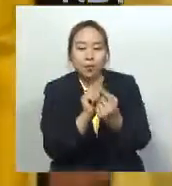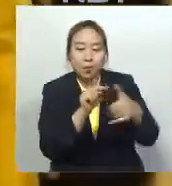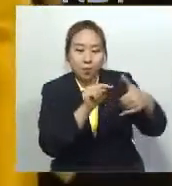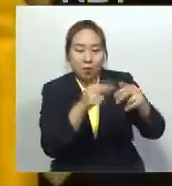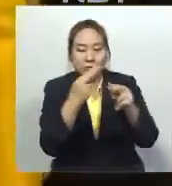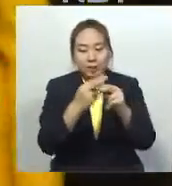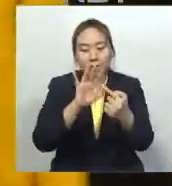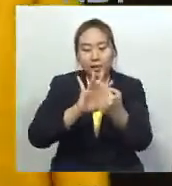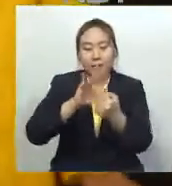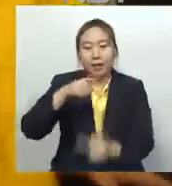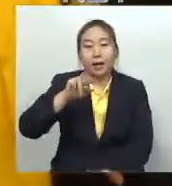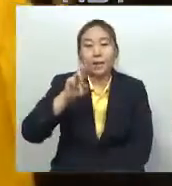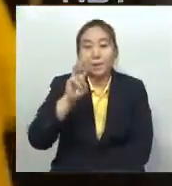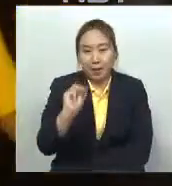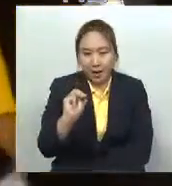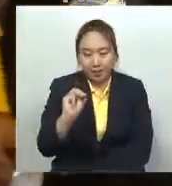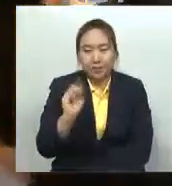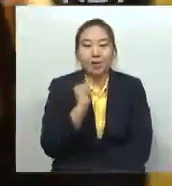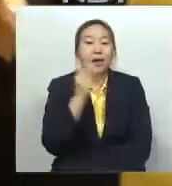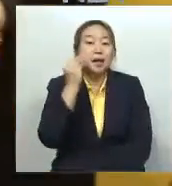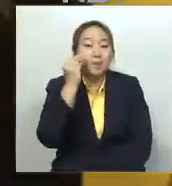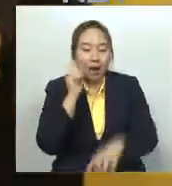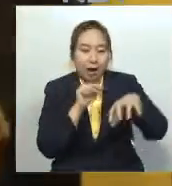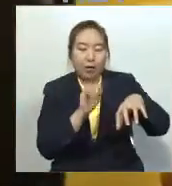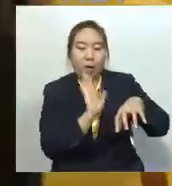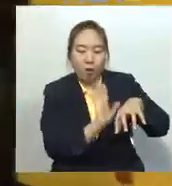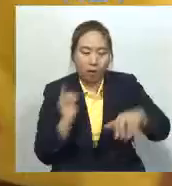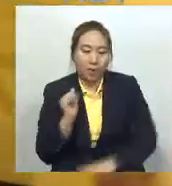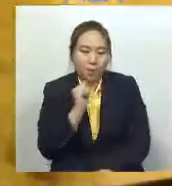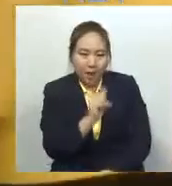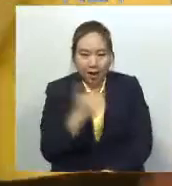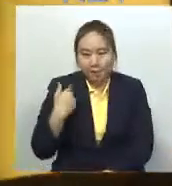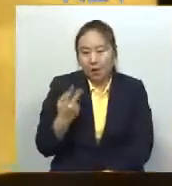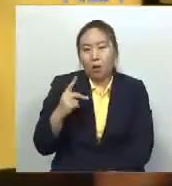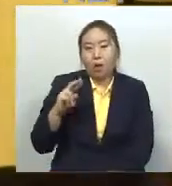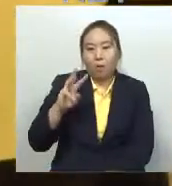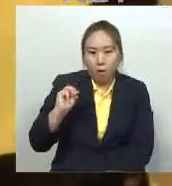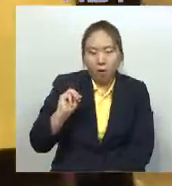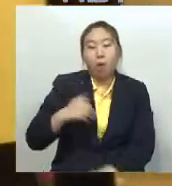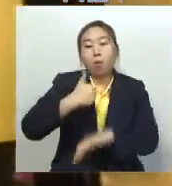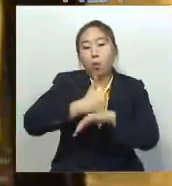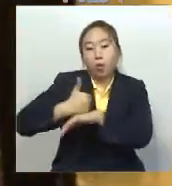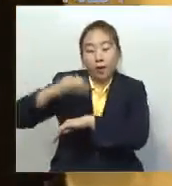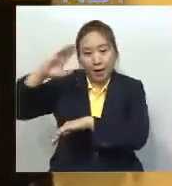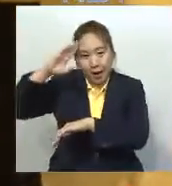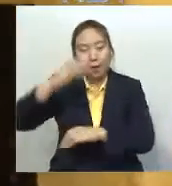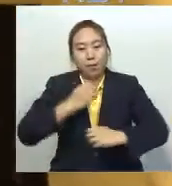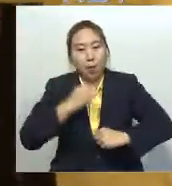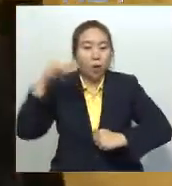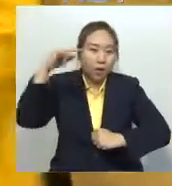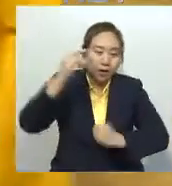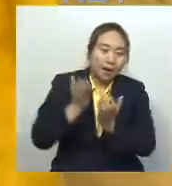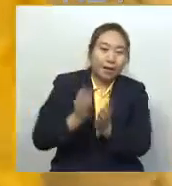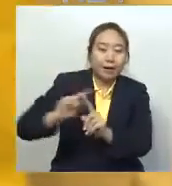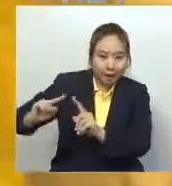สุรานนท์ประธานองคมนตรีและรัฐบุรุษที่บ้านสี่เสาเทเวศพร้อมด้วยคณะรัฐมนตรีผู้นำสี่เหล่าทัพเข้าร่วมเพื่อ